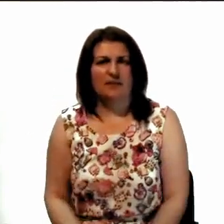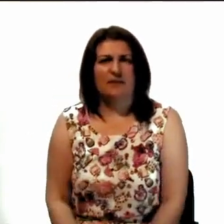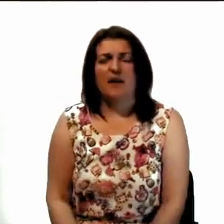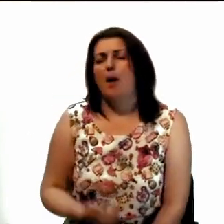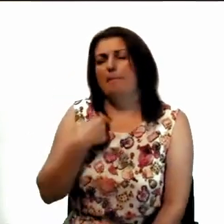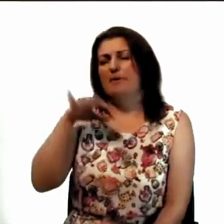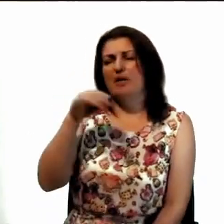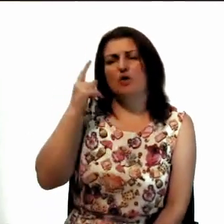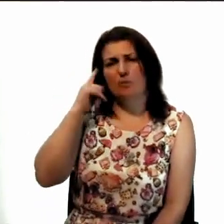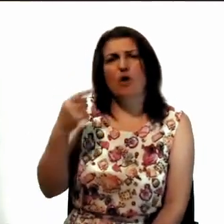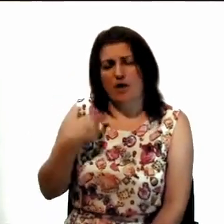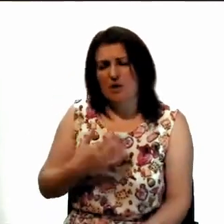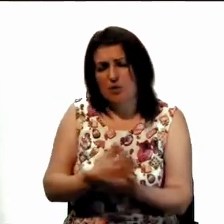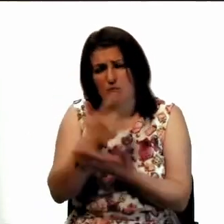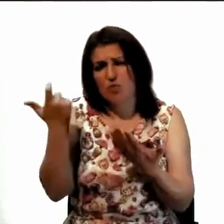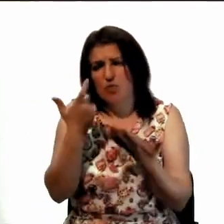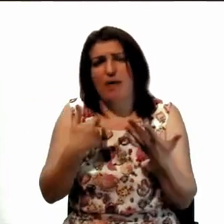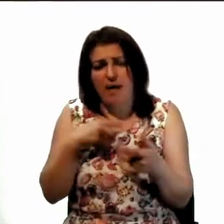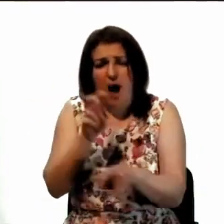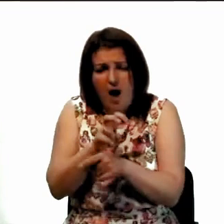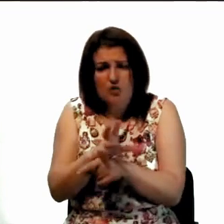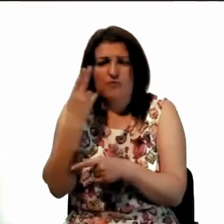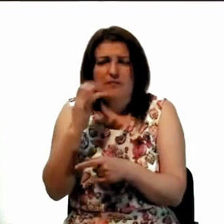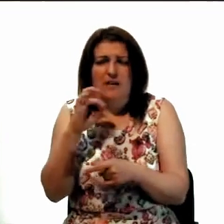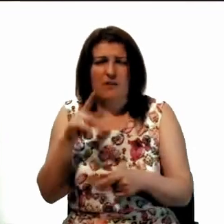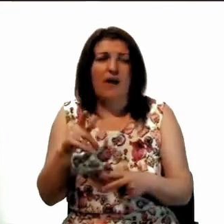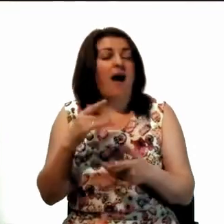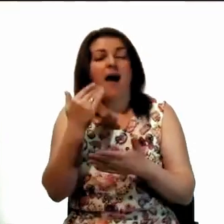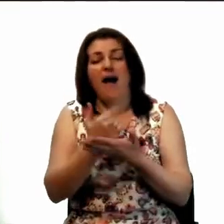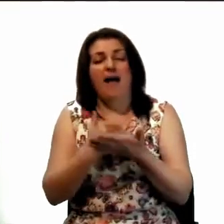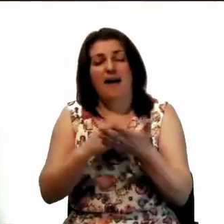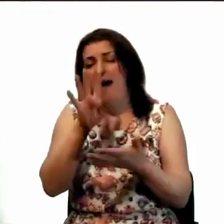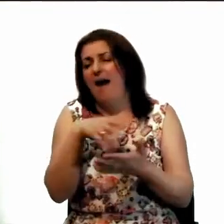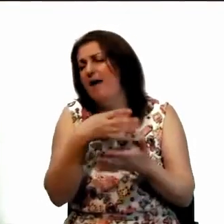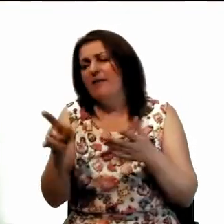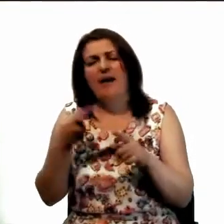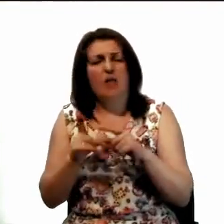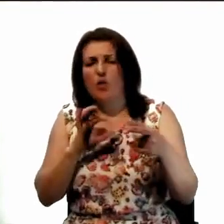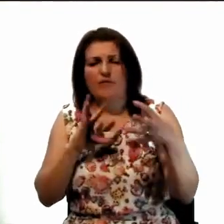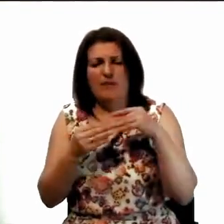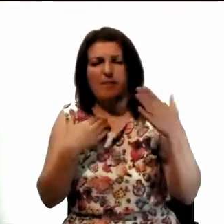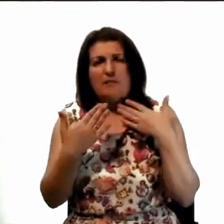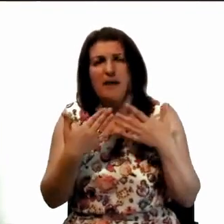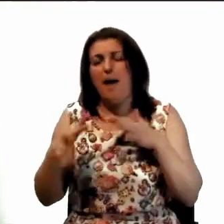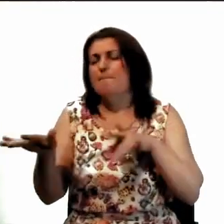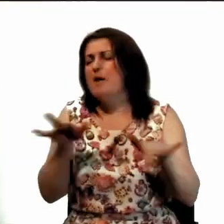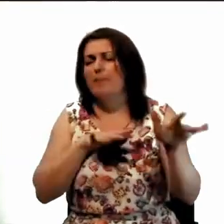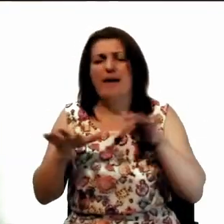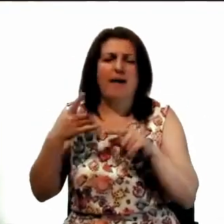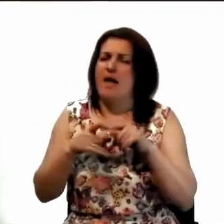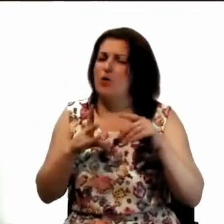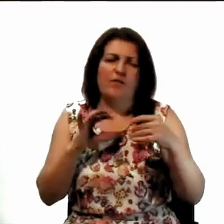Мы часто думаем, но я же служу Господу, но я же хожу в церковь. График – это не взаимоотношения. Мероприятие – это